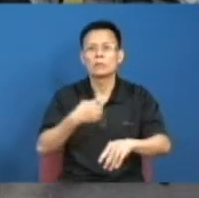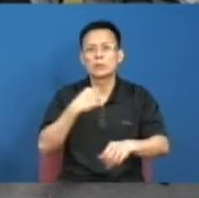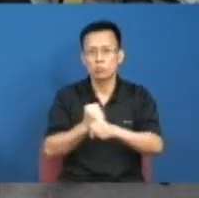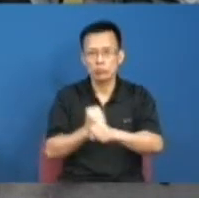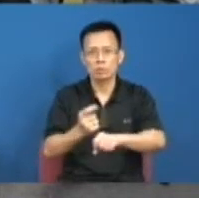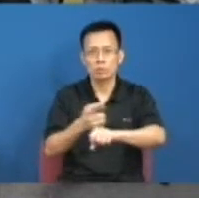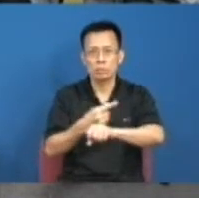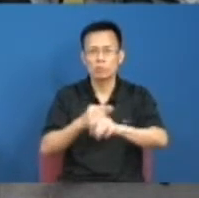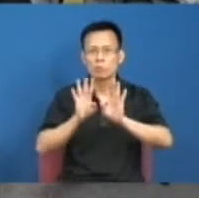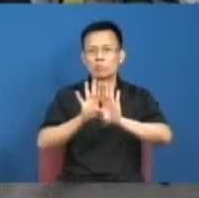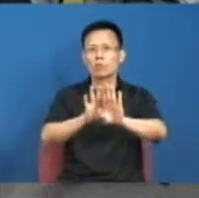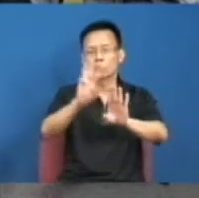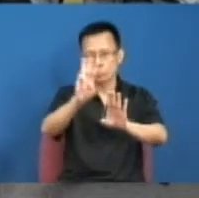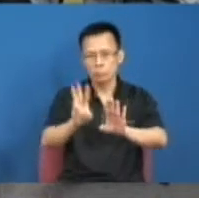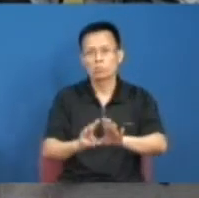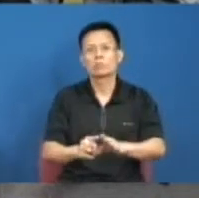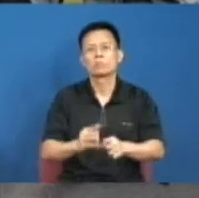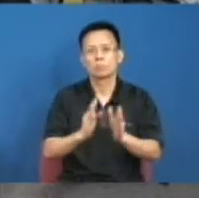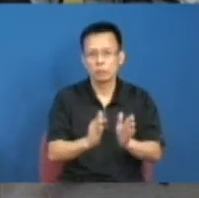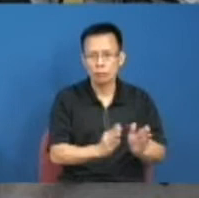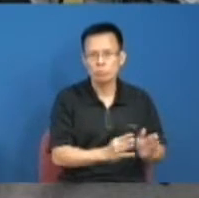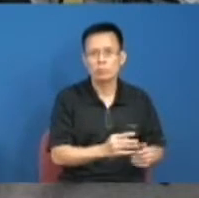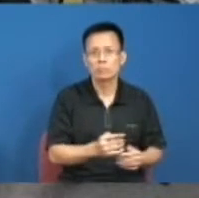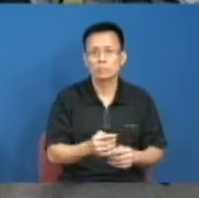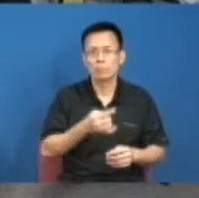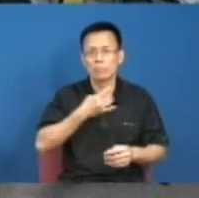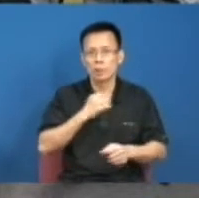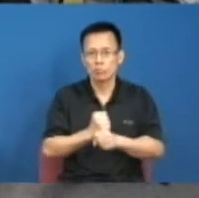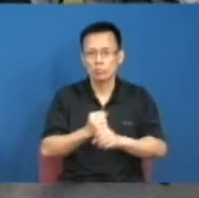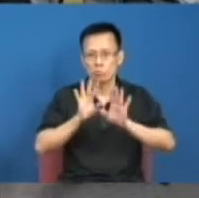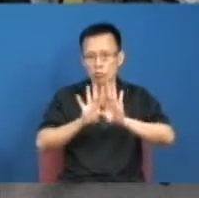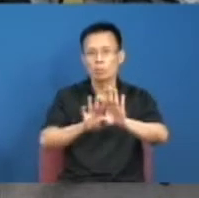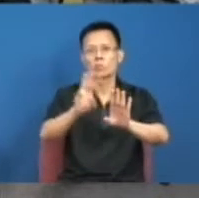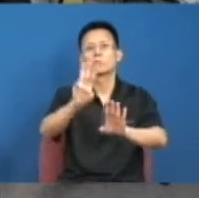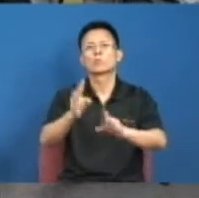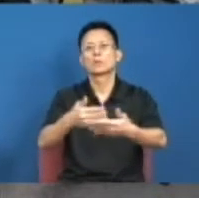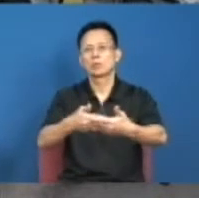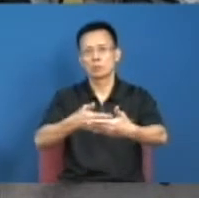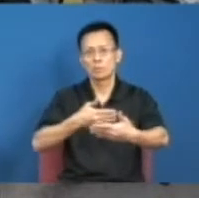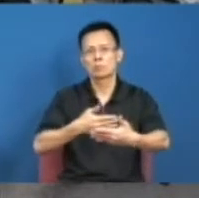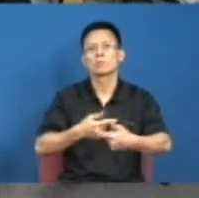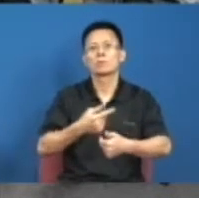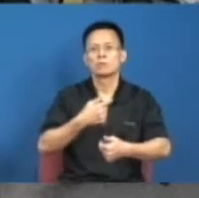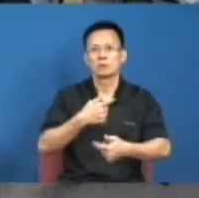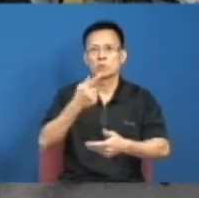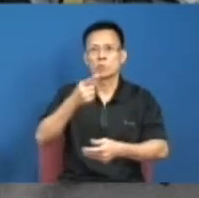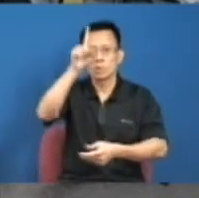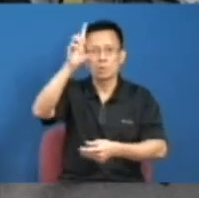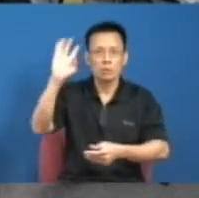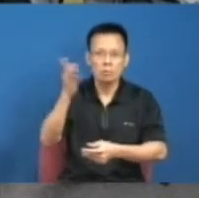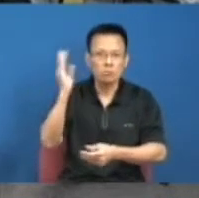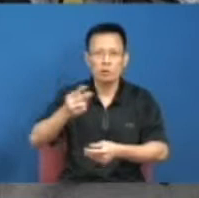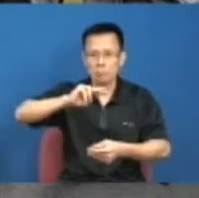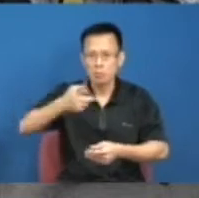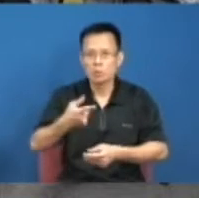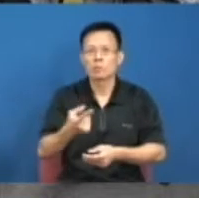嗯、 保住。做你未正式做防水之前，是不會天氣變化變壞，不